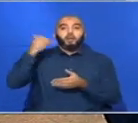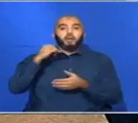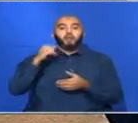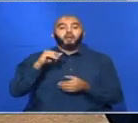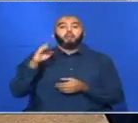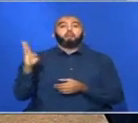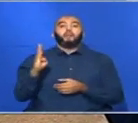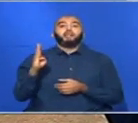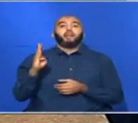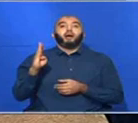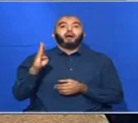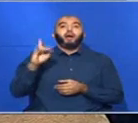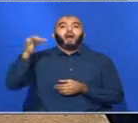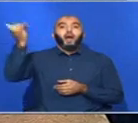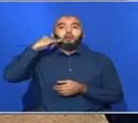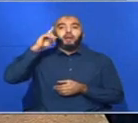ومنها علي سعر مرحبا